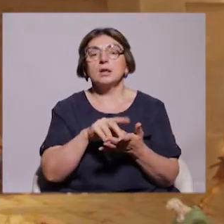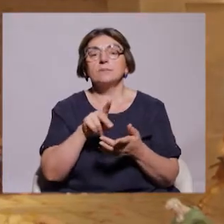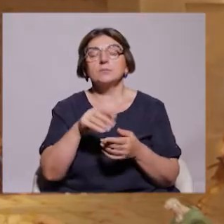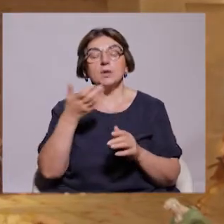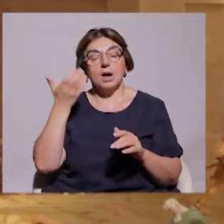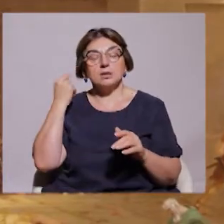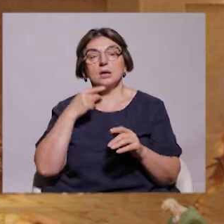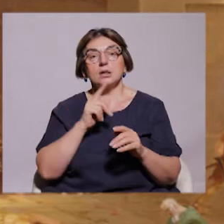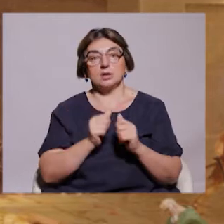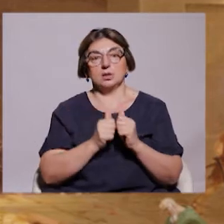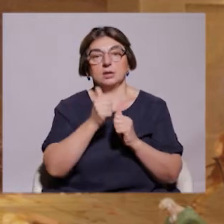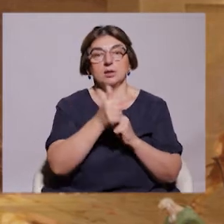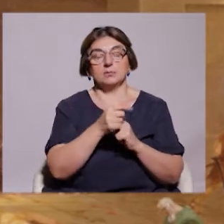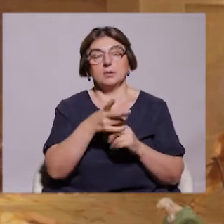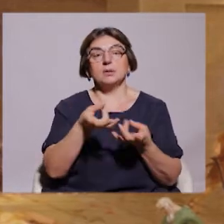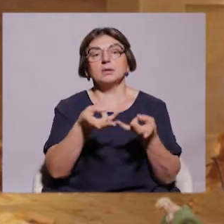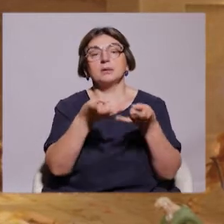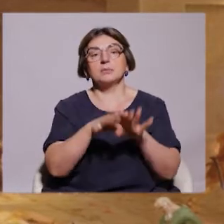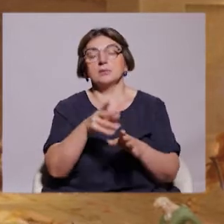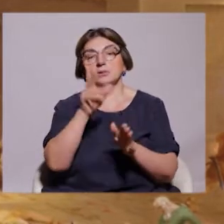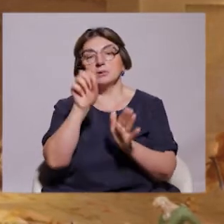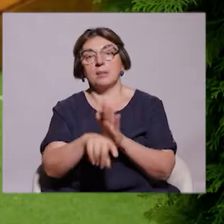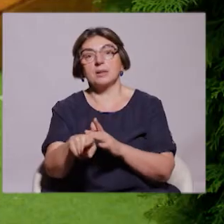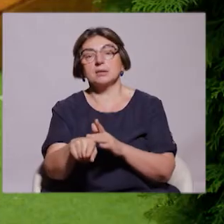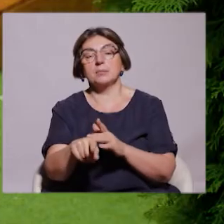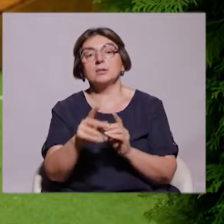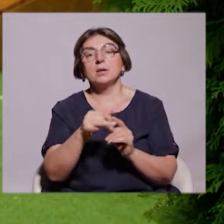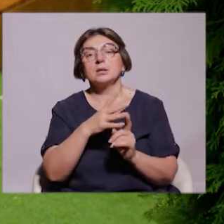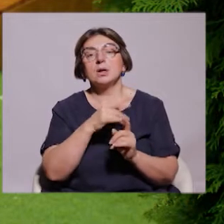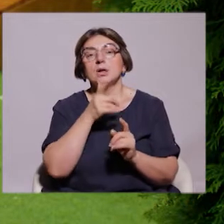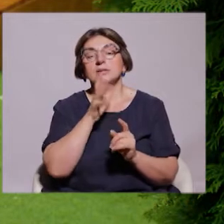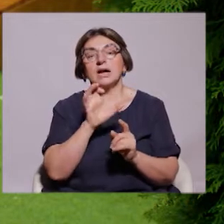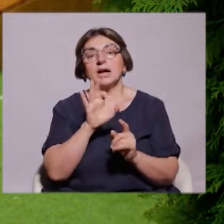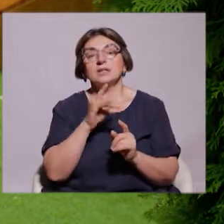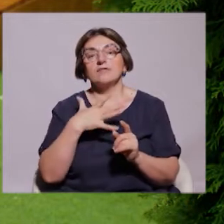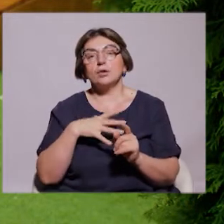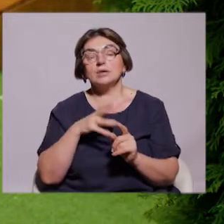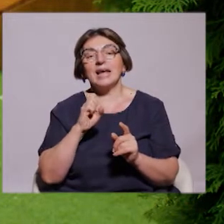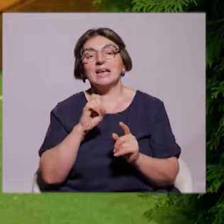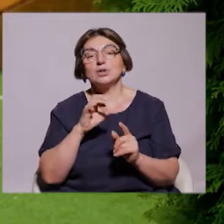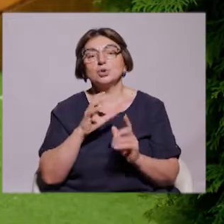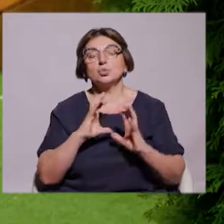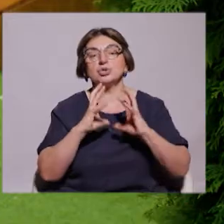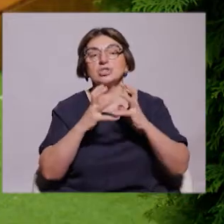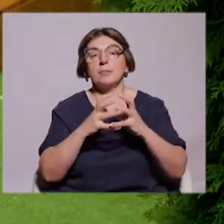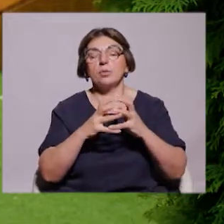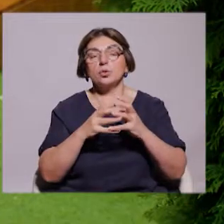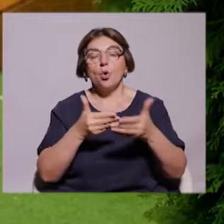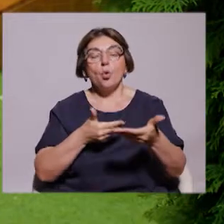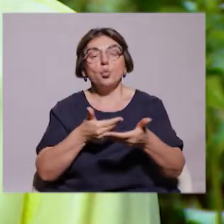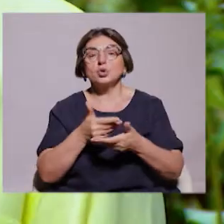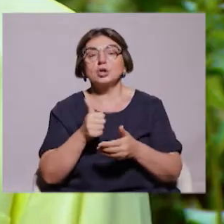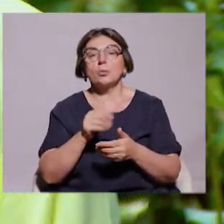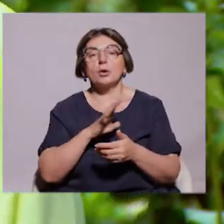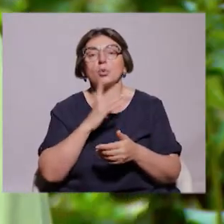მის და დაცემამდე. საქართველო და ელინისტური სამყარო რა ურთიერთობაში იმყოფებოდა საქართველო ელინისტურ